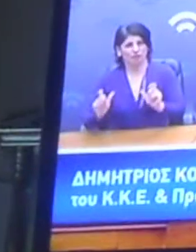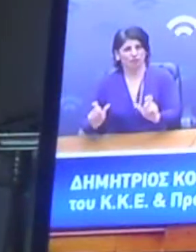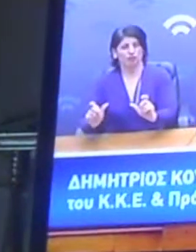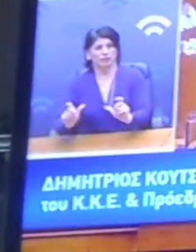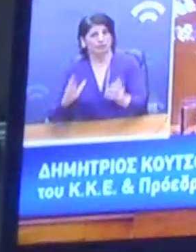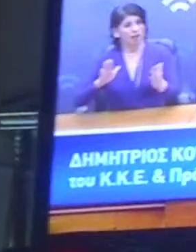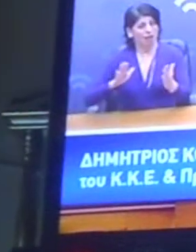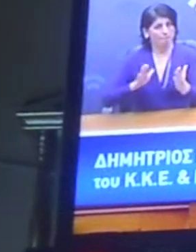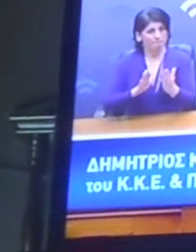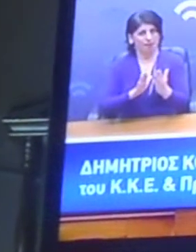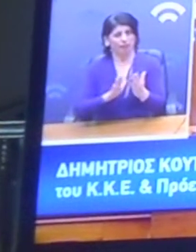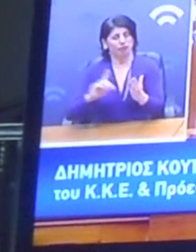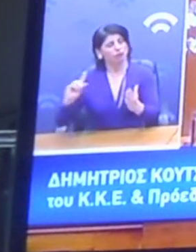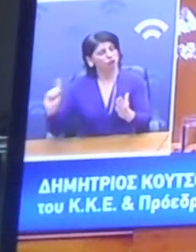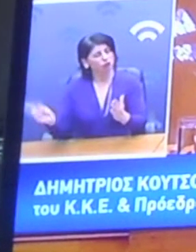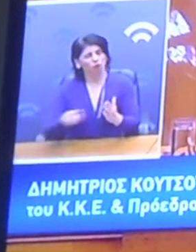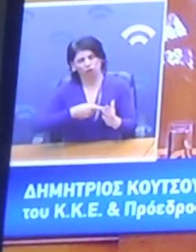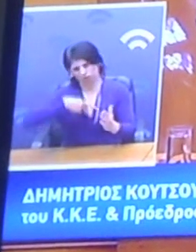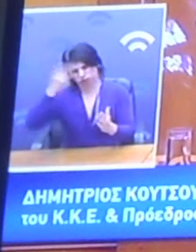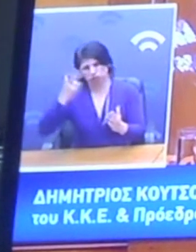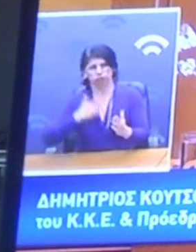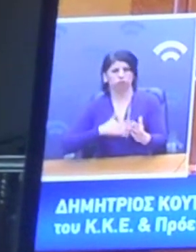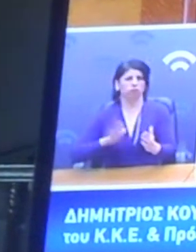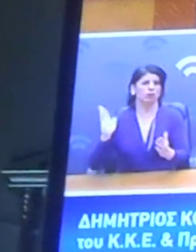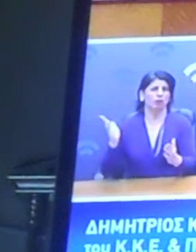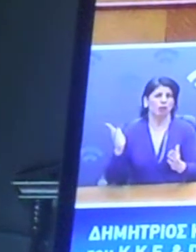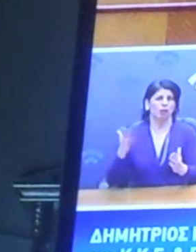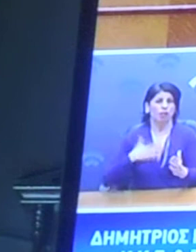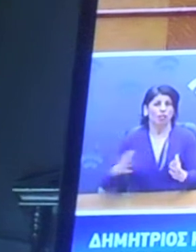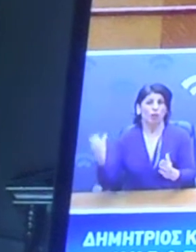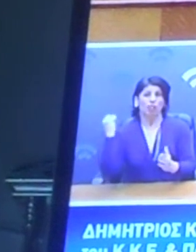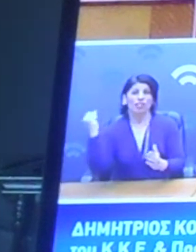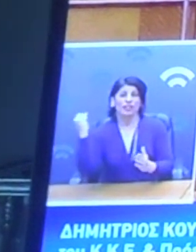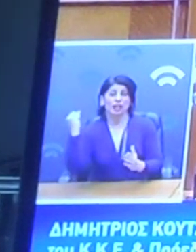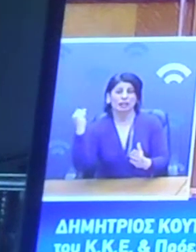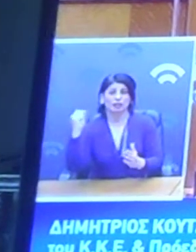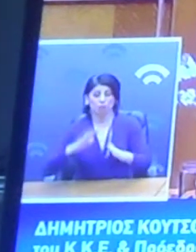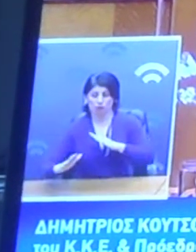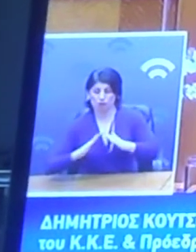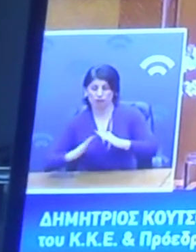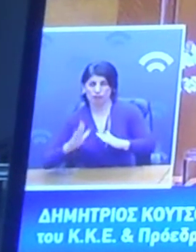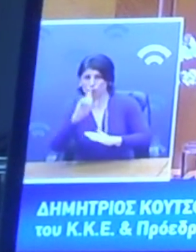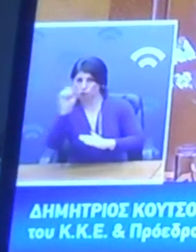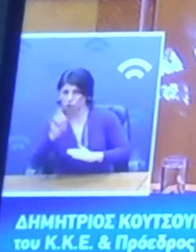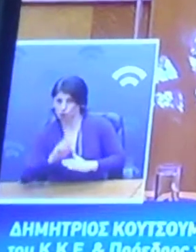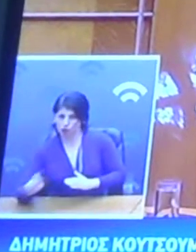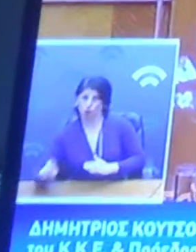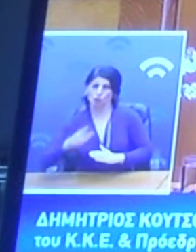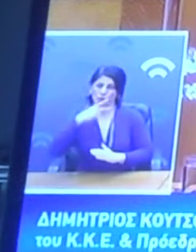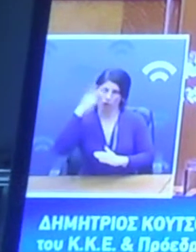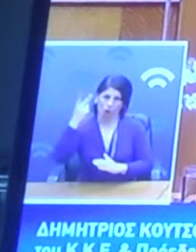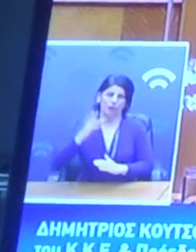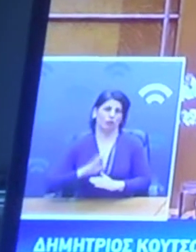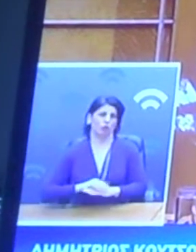απέναντι σε όλη αυτή την ασυδοσία. Θέλουν να μείνουν δυνατοί, προστατεύοντας τη ζωή τους, τα δικαιώματά